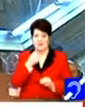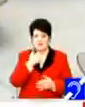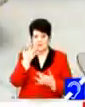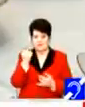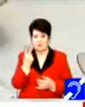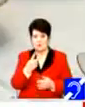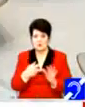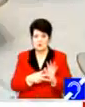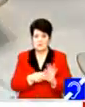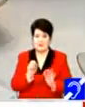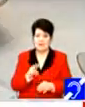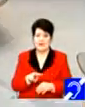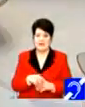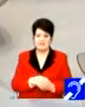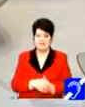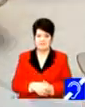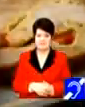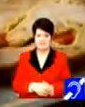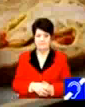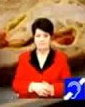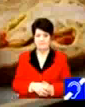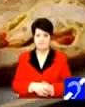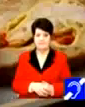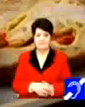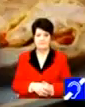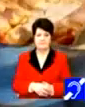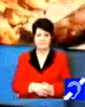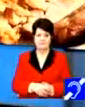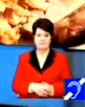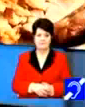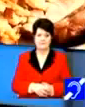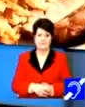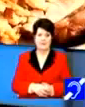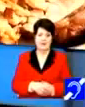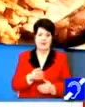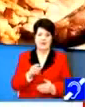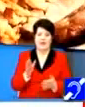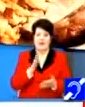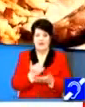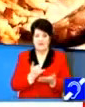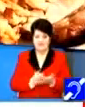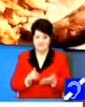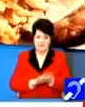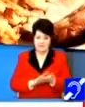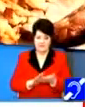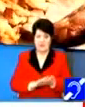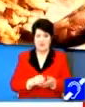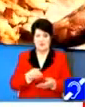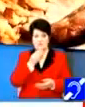28 aprilie. Vin de calitate, bucate tradiționale